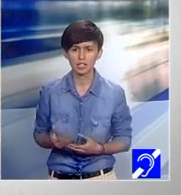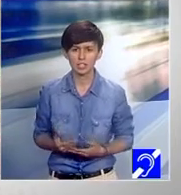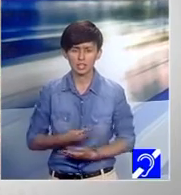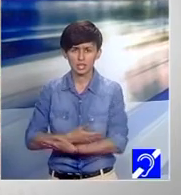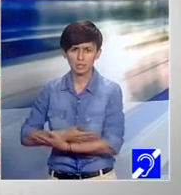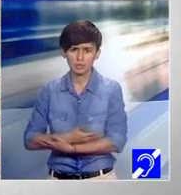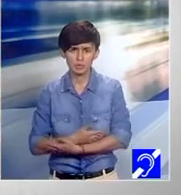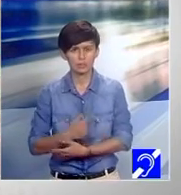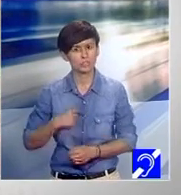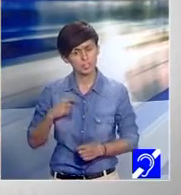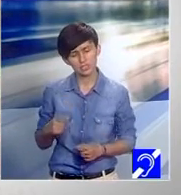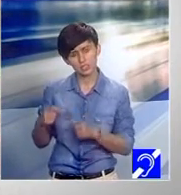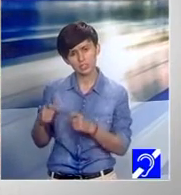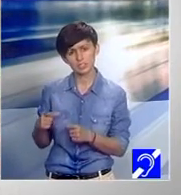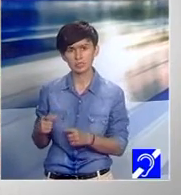medicală deosebită,